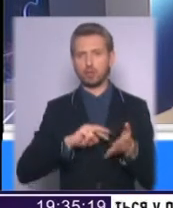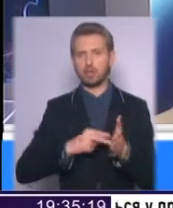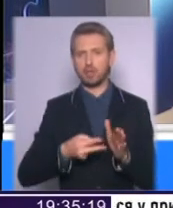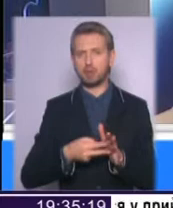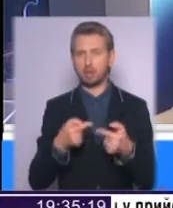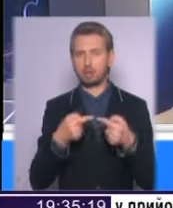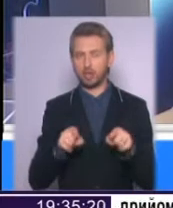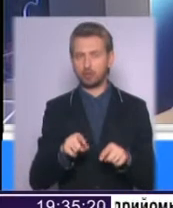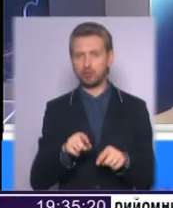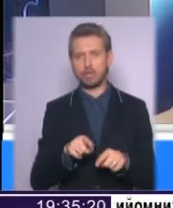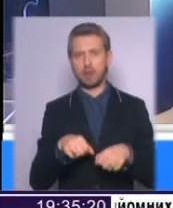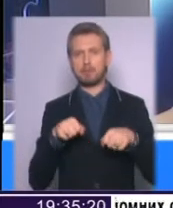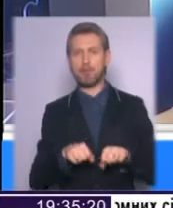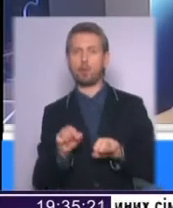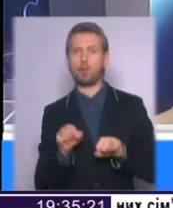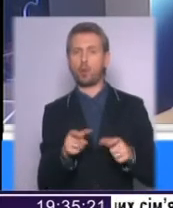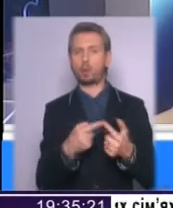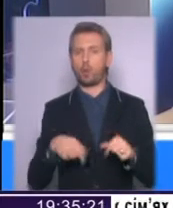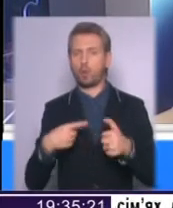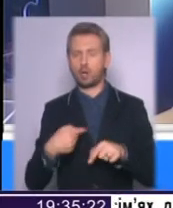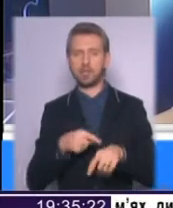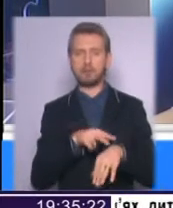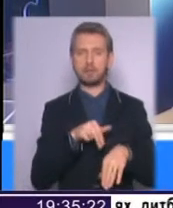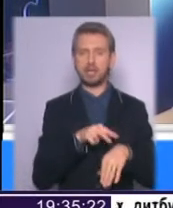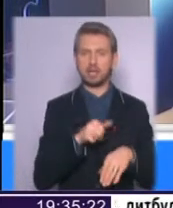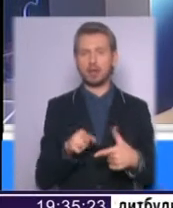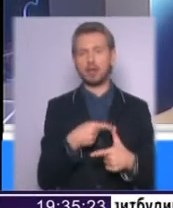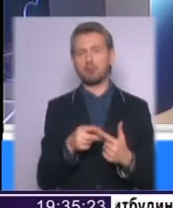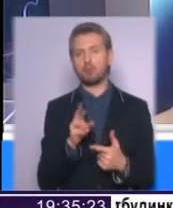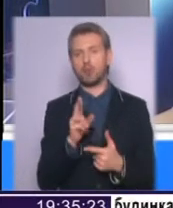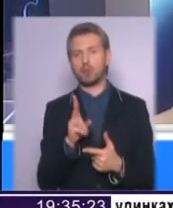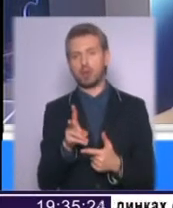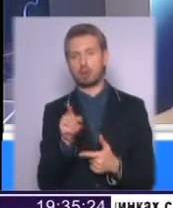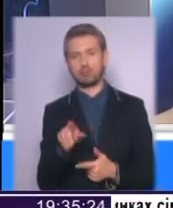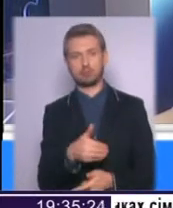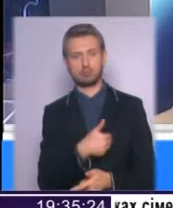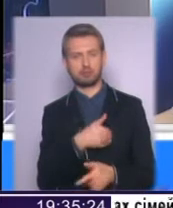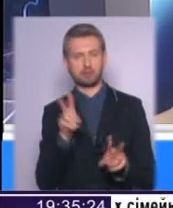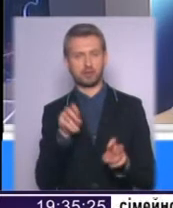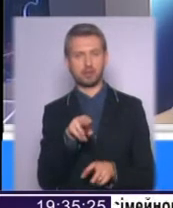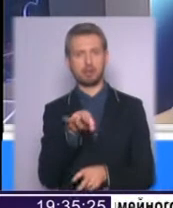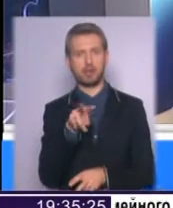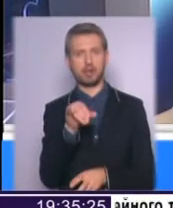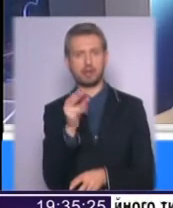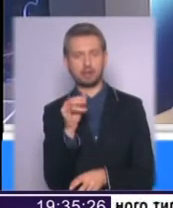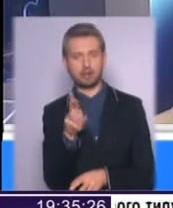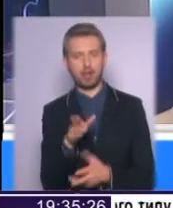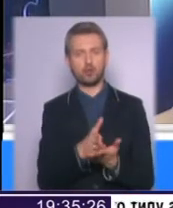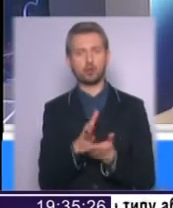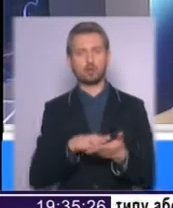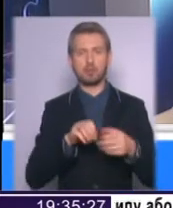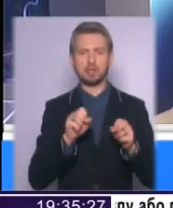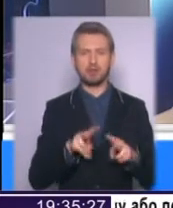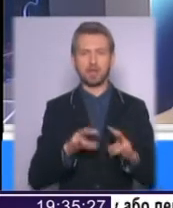інші правоохоронні органи. Це міліція, або як ви намірені її назвати, поліція, служба безпеки,